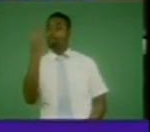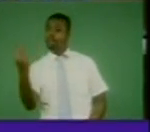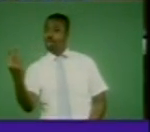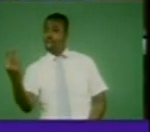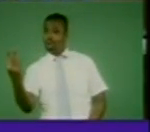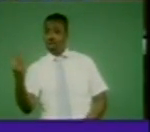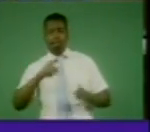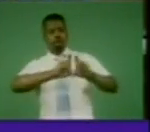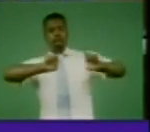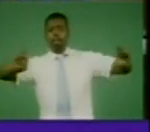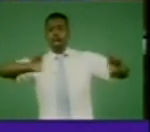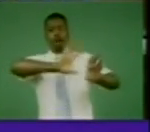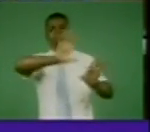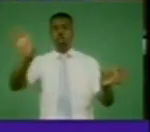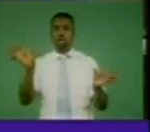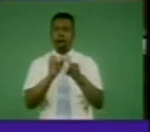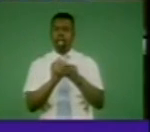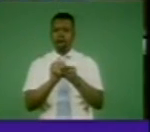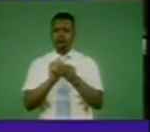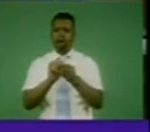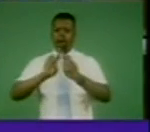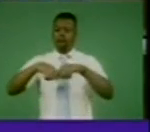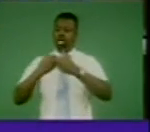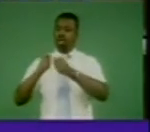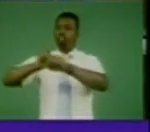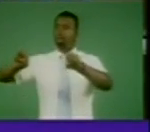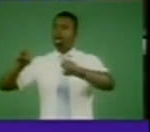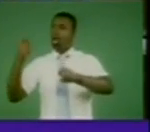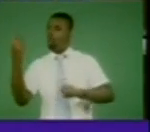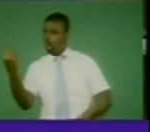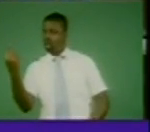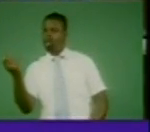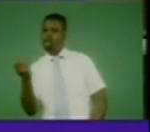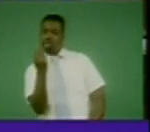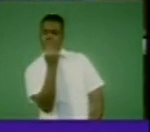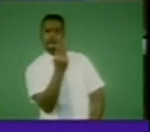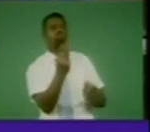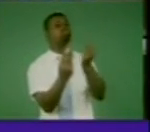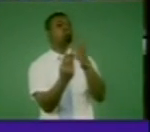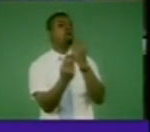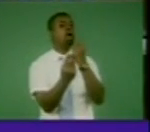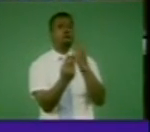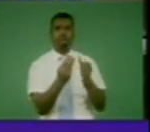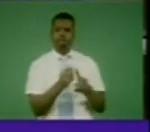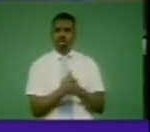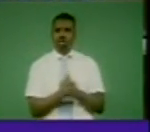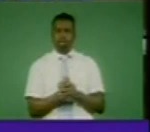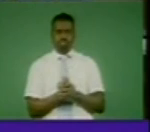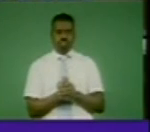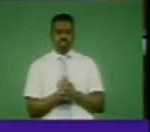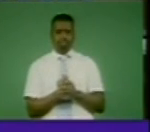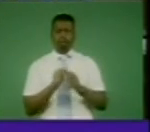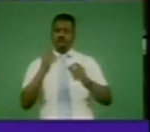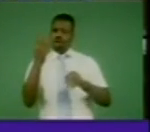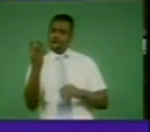zote, isipokuwa ibara ya kwanza kura tatu, ibara ya tatu na ya nne kura moja,